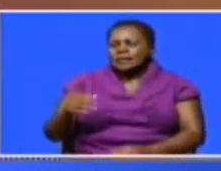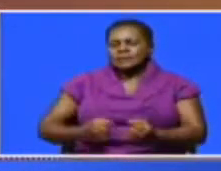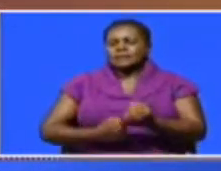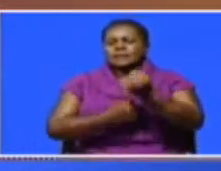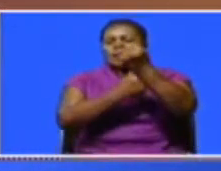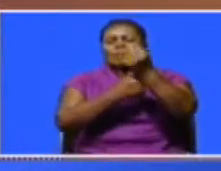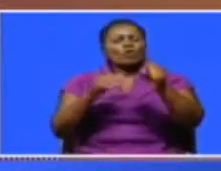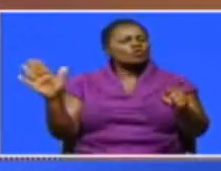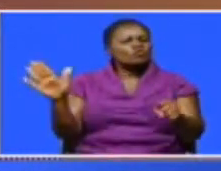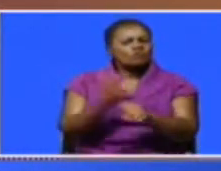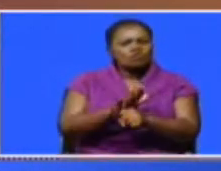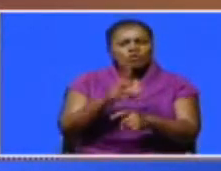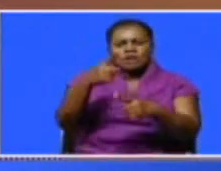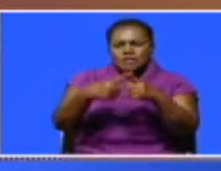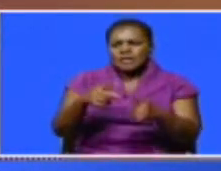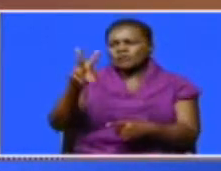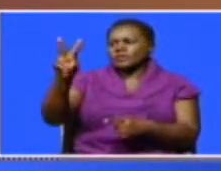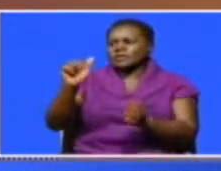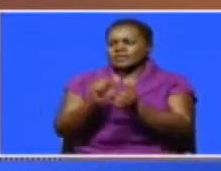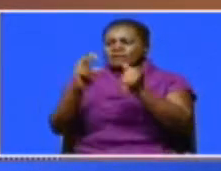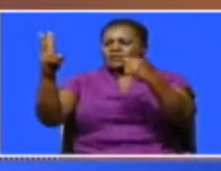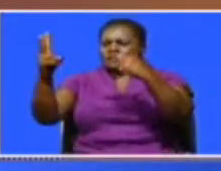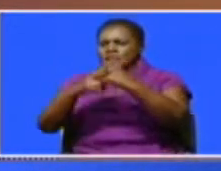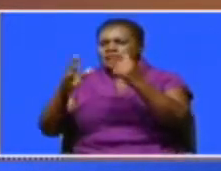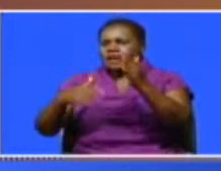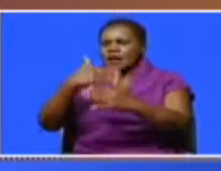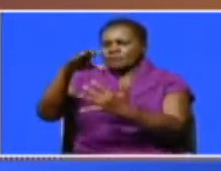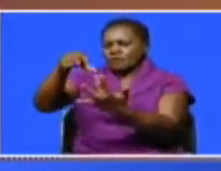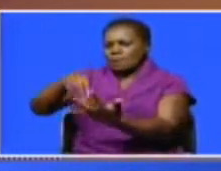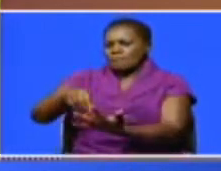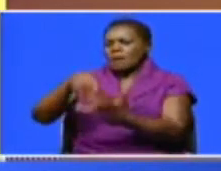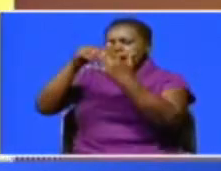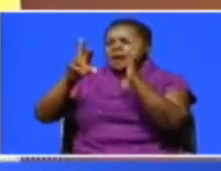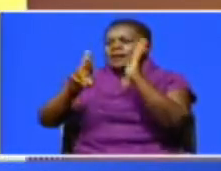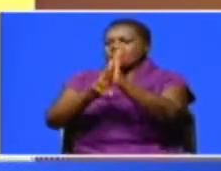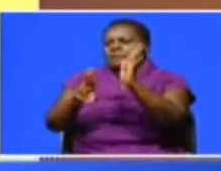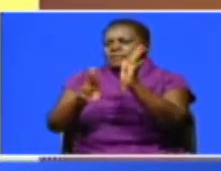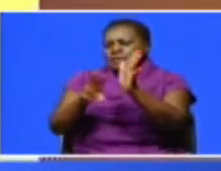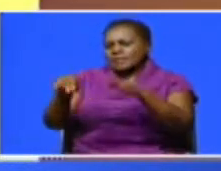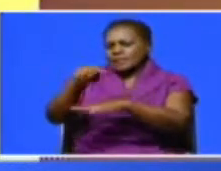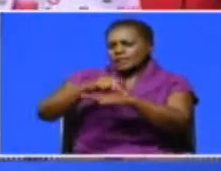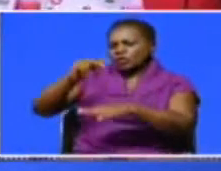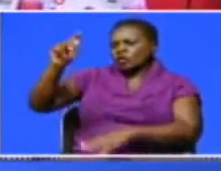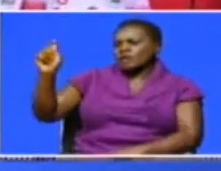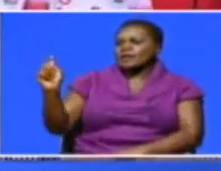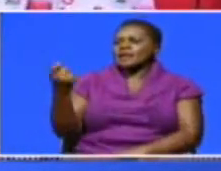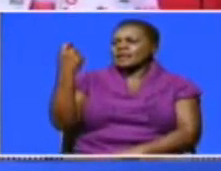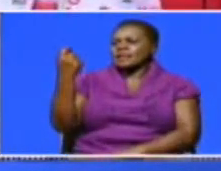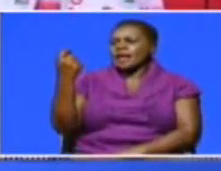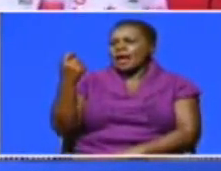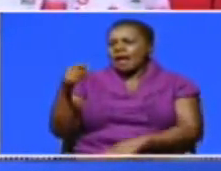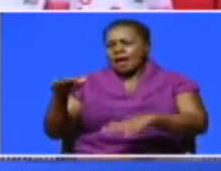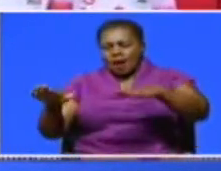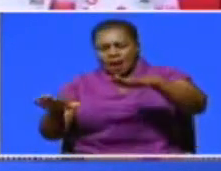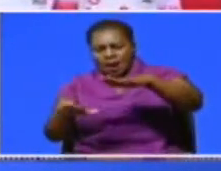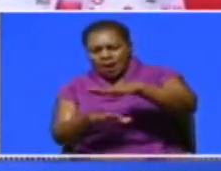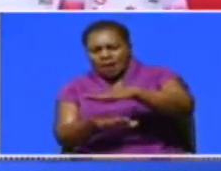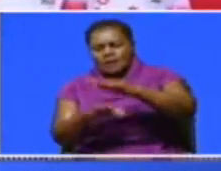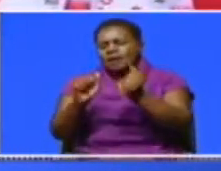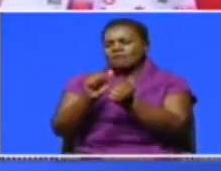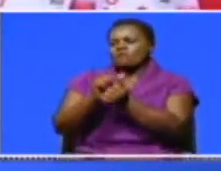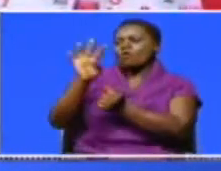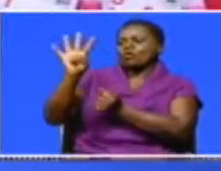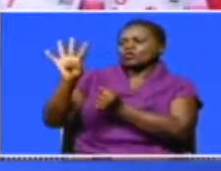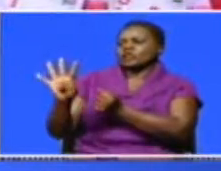mkono kikamilifu mwaka 2017 baada ya kuteuliwa kuiwakilisha timu ya taifa ya Kenya ya wachezaji wasiozidi umri wa miaka